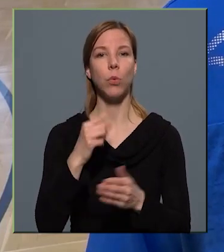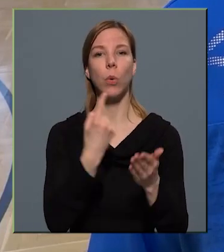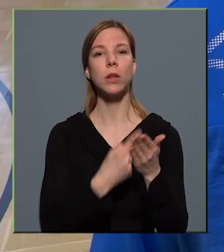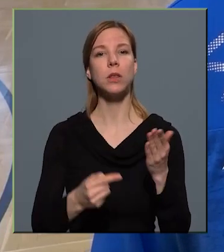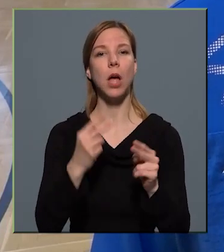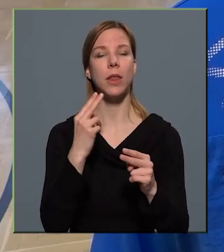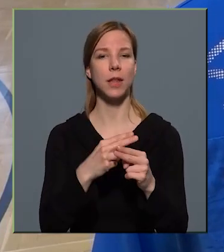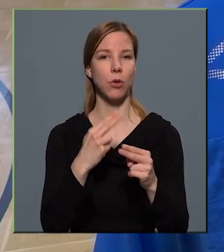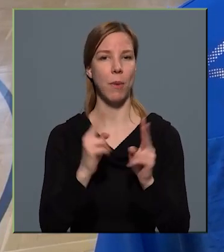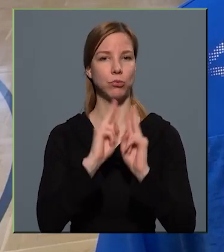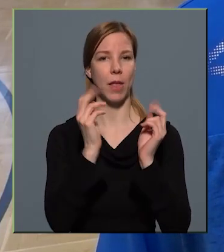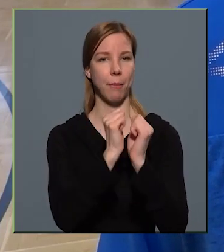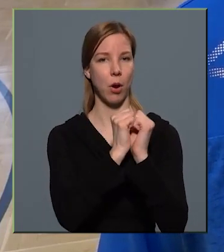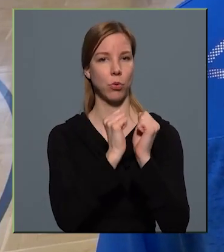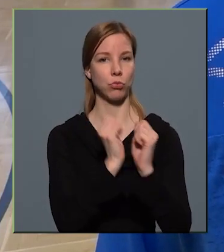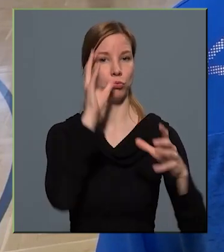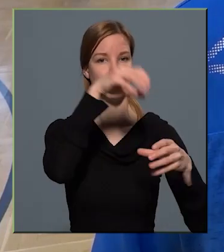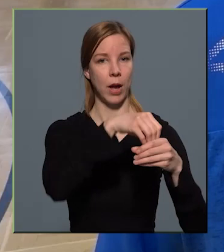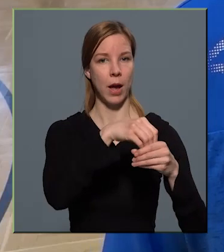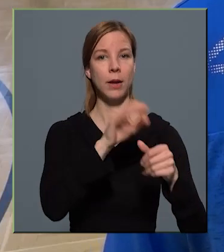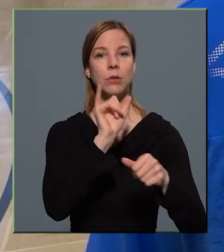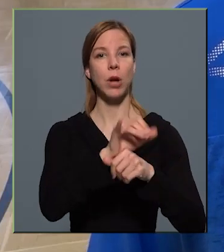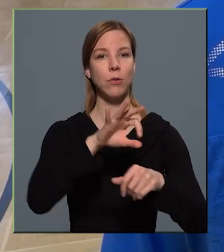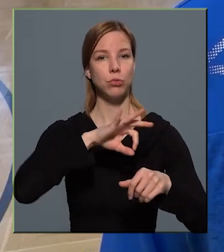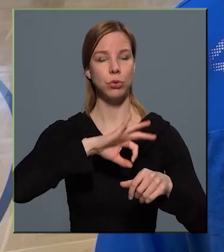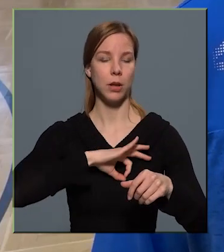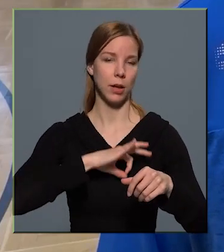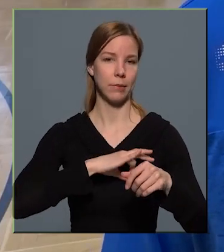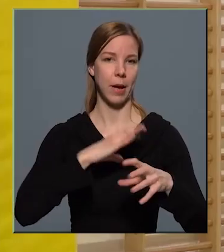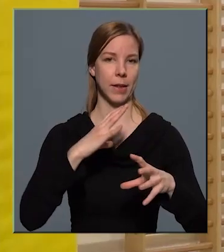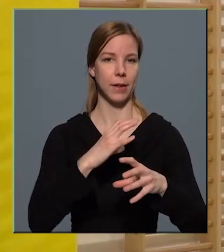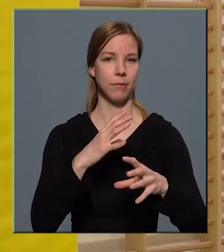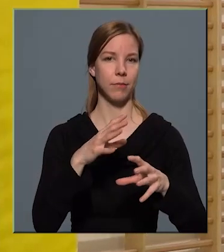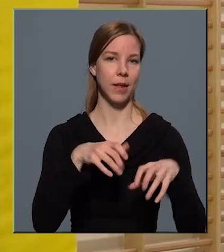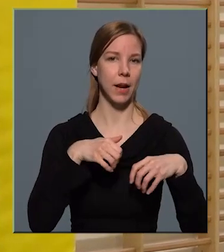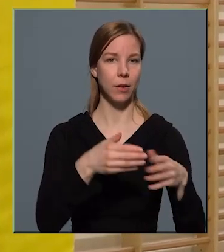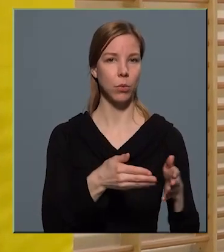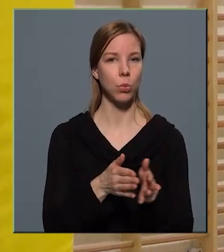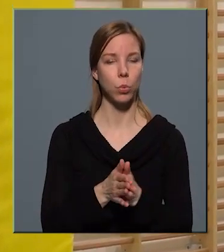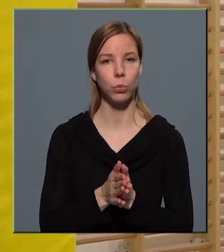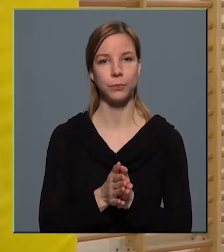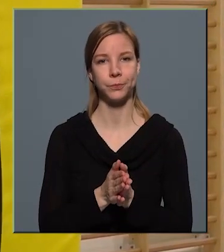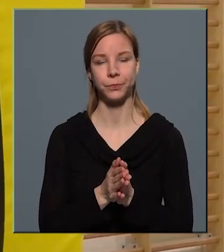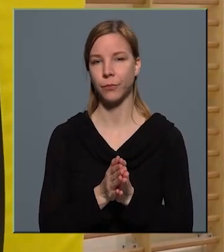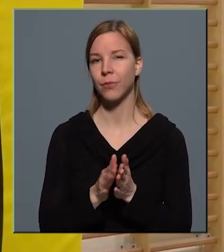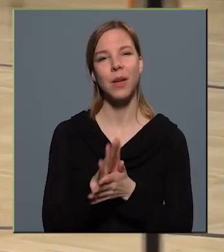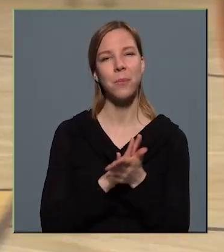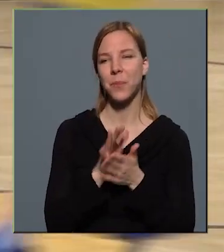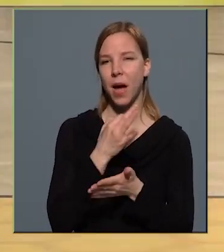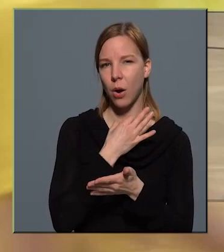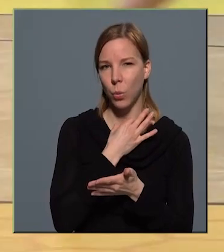a Trigames-en, és ott ezüstémet szereztünk, ugye a világbajnoki ezüstémet szerezett a kosárlabda csapatunk. Milyen a